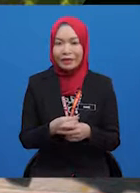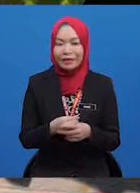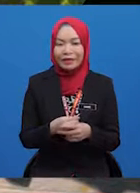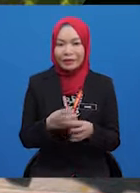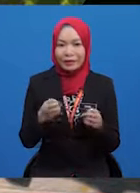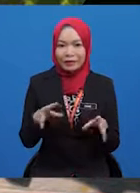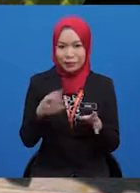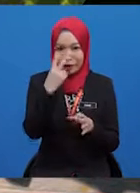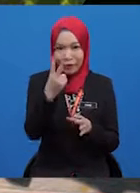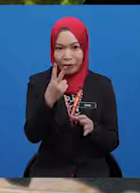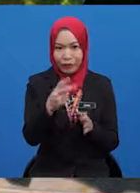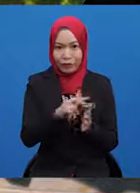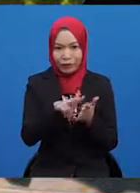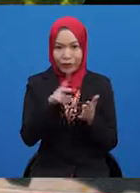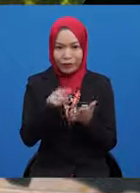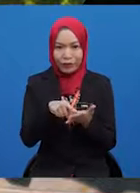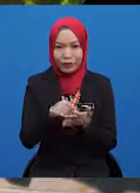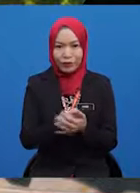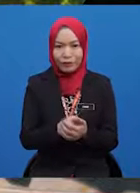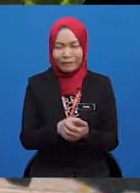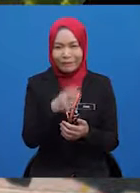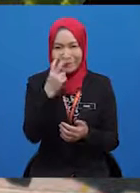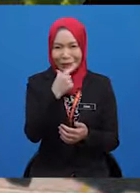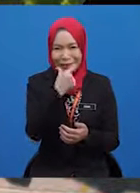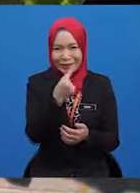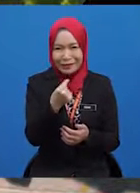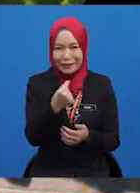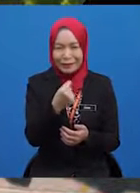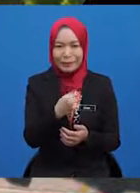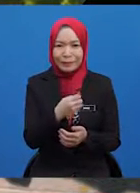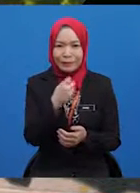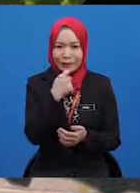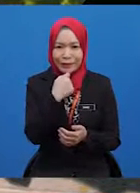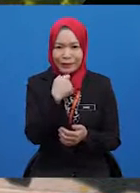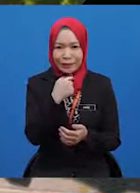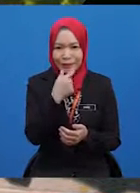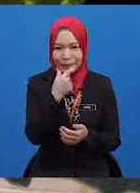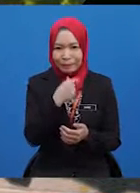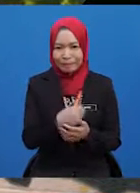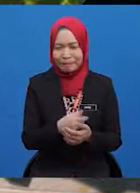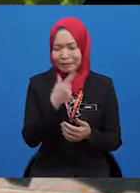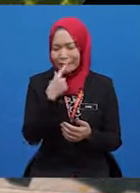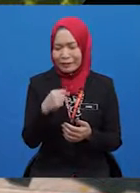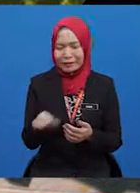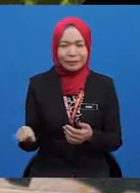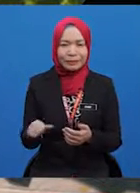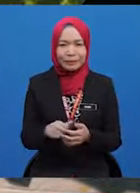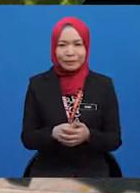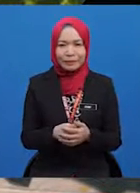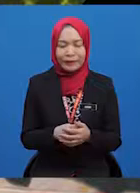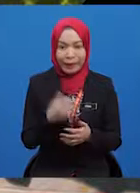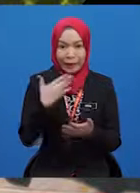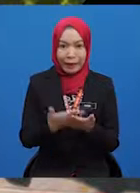Dah tonton video itu? Nampak sedap kan aiskrim yang dimakan oleh Shirin dan Aida tadi?